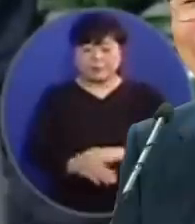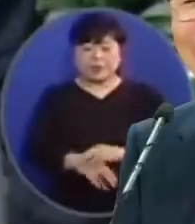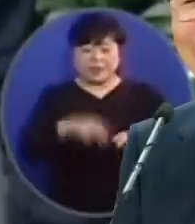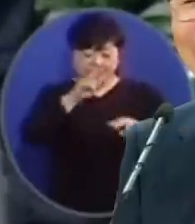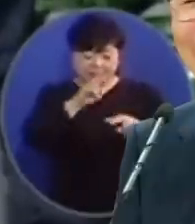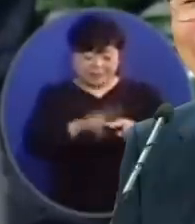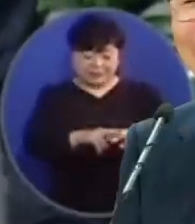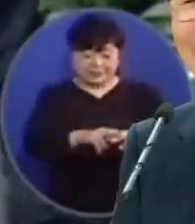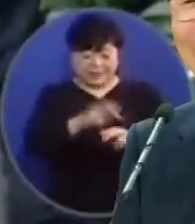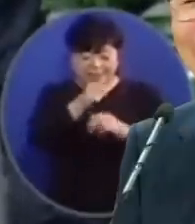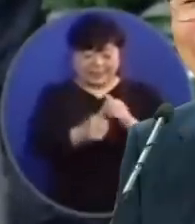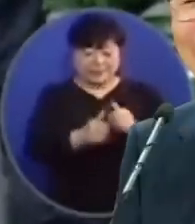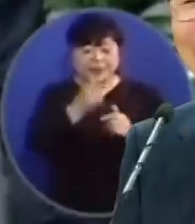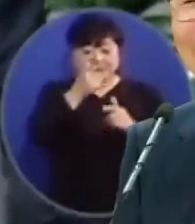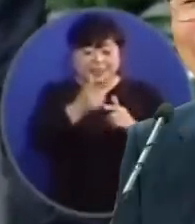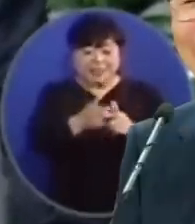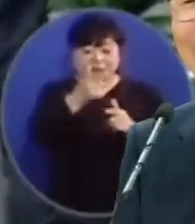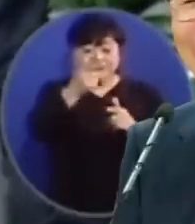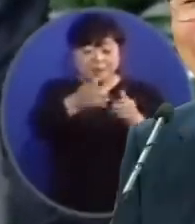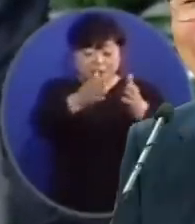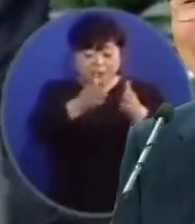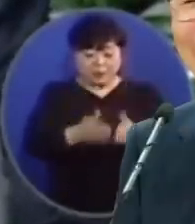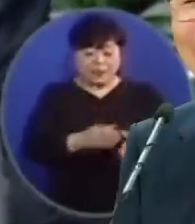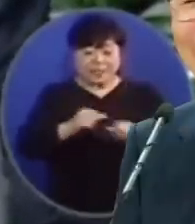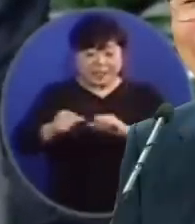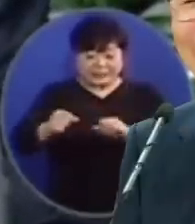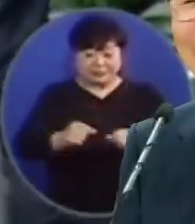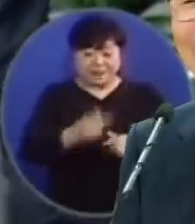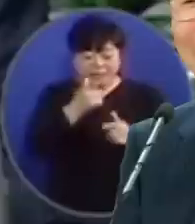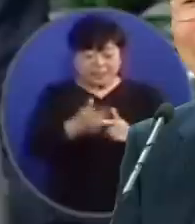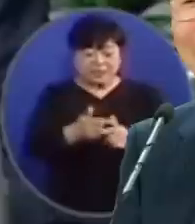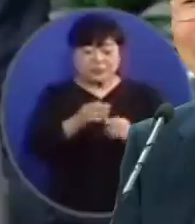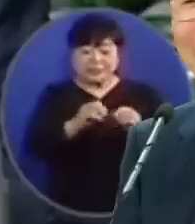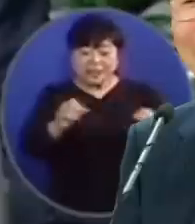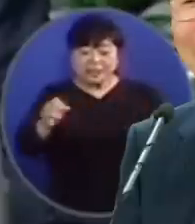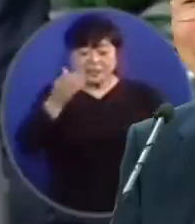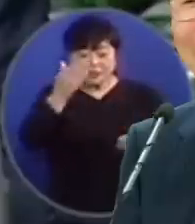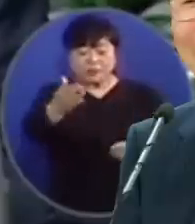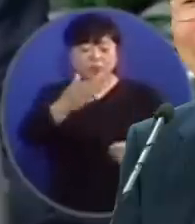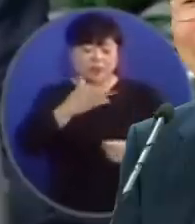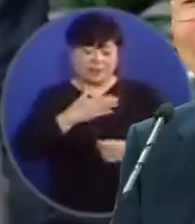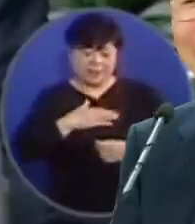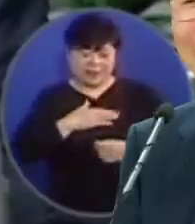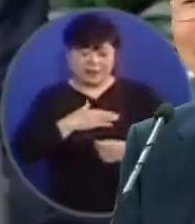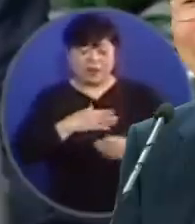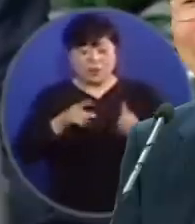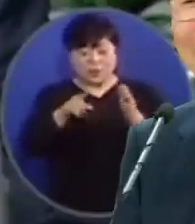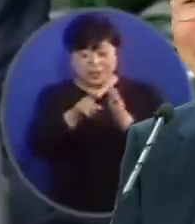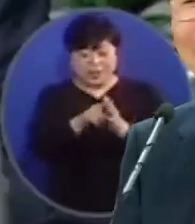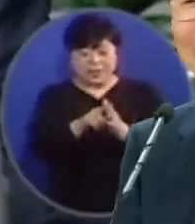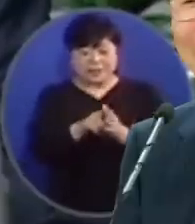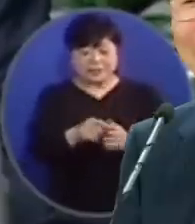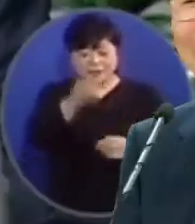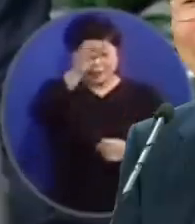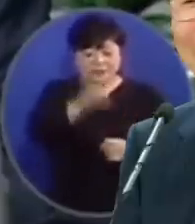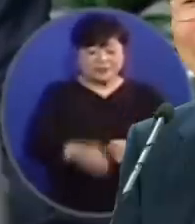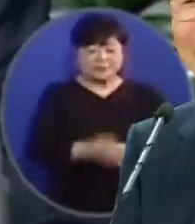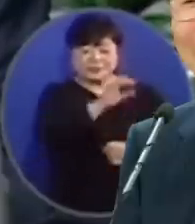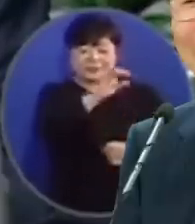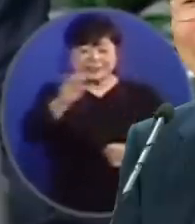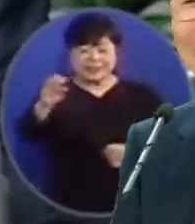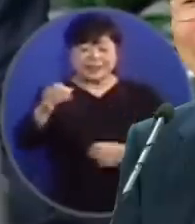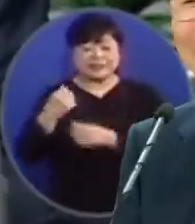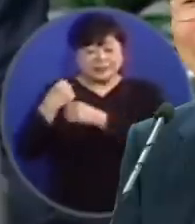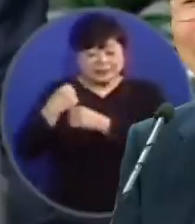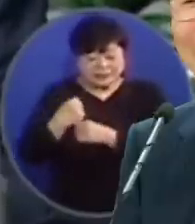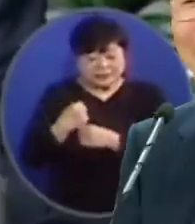앉으셨습니다. 하나님은 예수 그리스도를 통해서 역사하는데 예수님은 이 땅에서 여러분과 나를 위해서 십자가를 짊어지시고